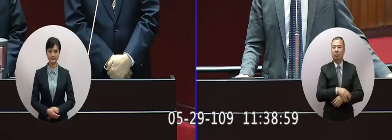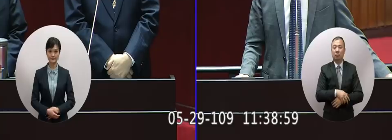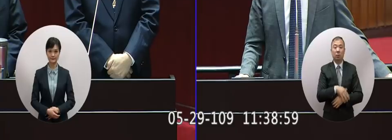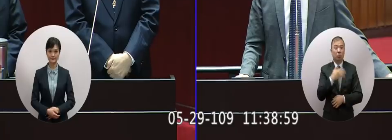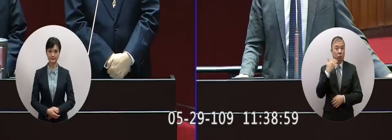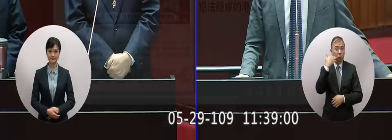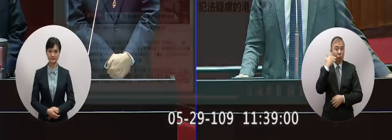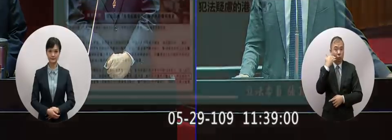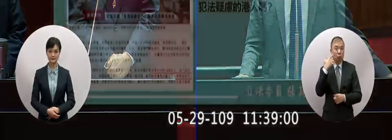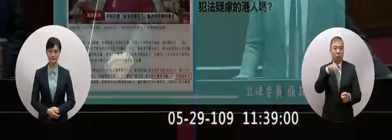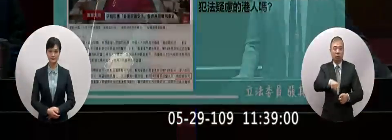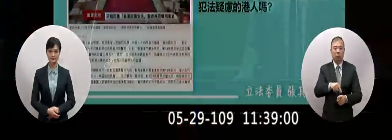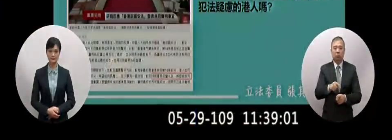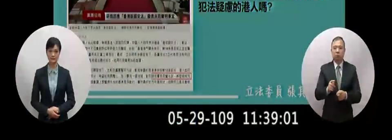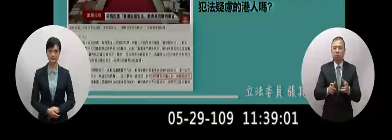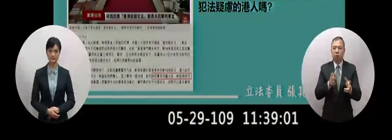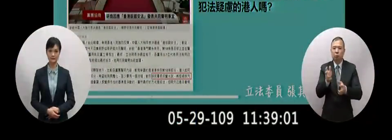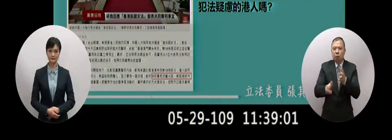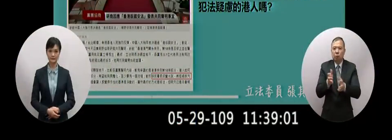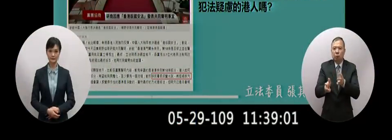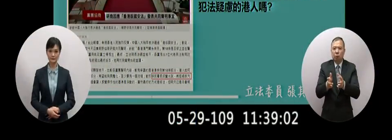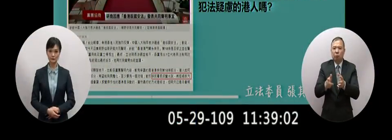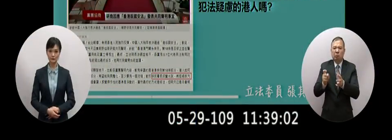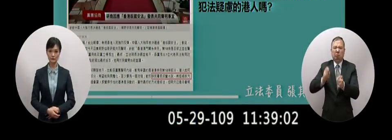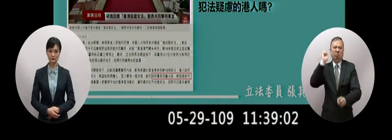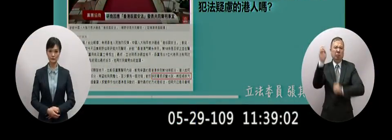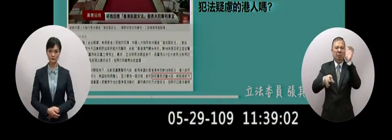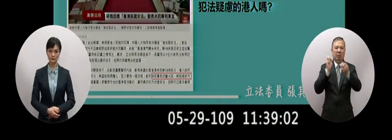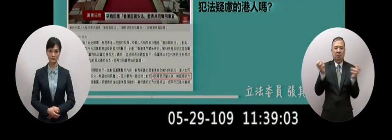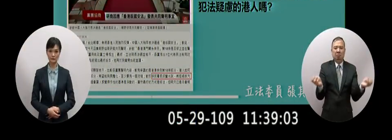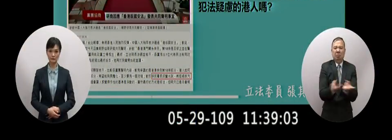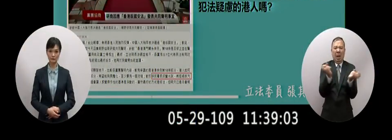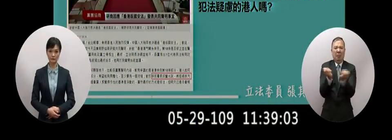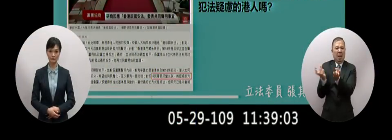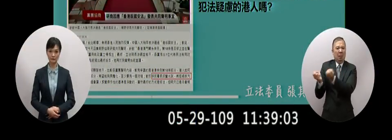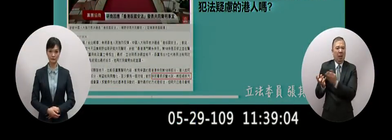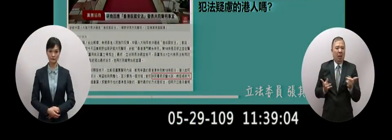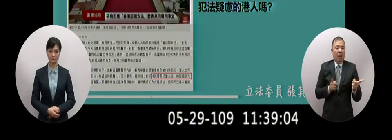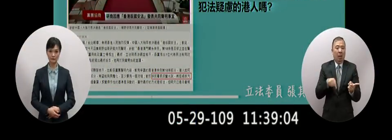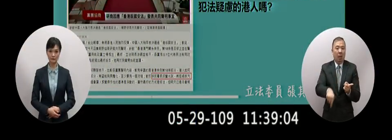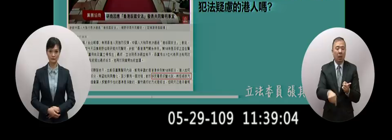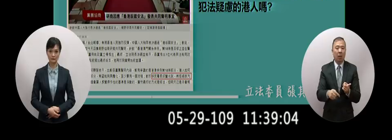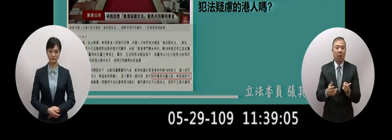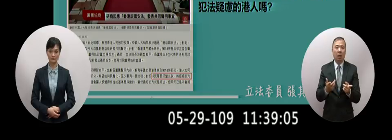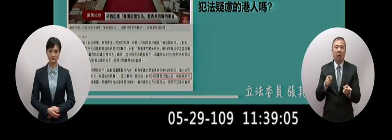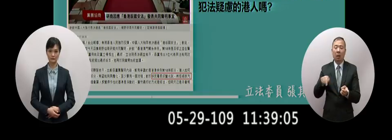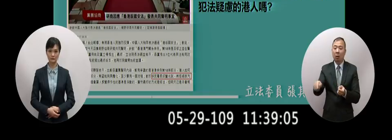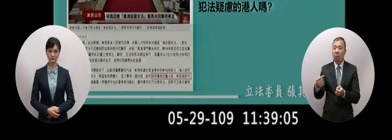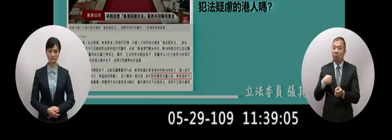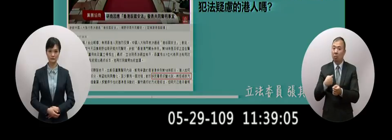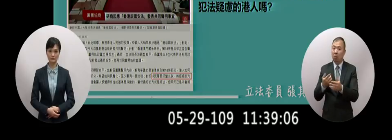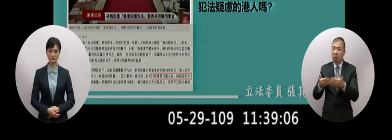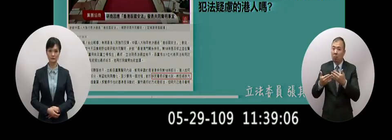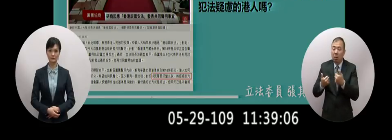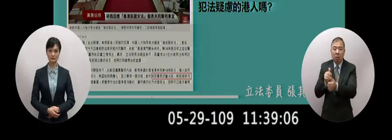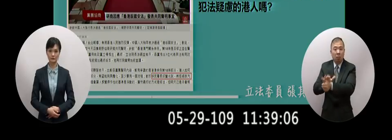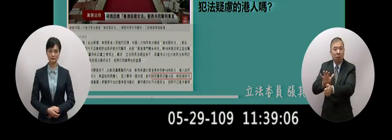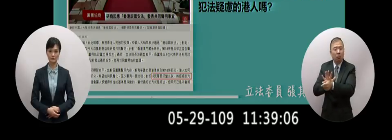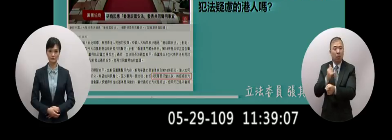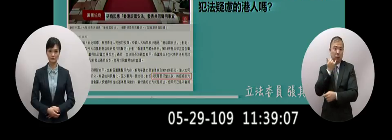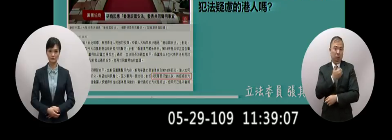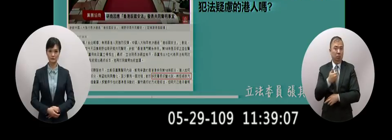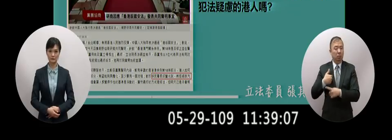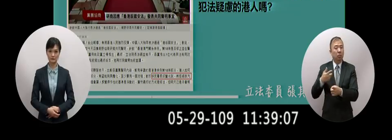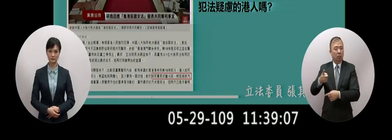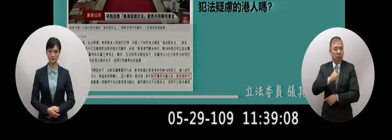投汽油弹的这种，我们要不要让他进来啊？那可能这个投汽油弹的可以说可能他刚好就是为了这个民主的